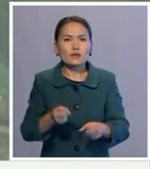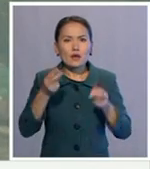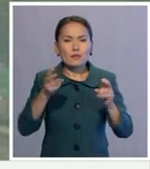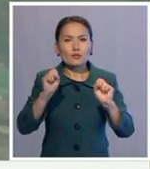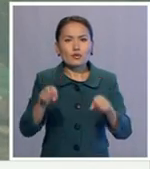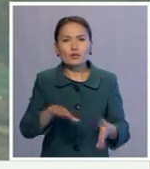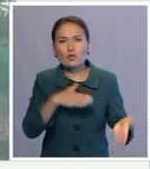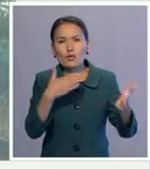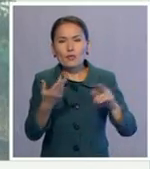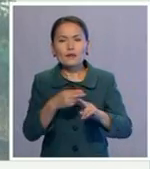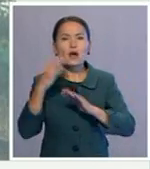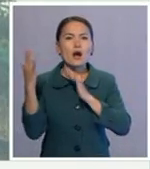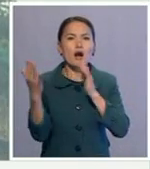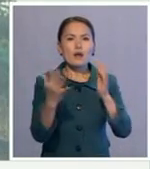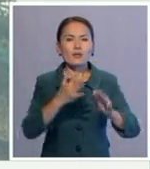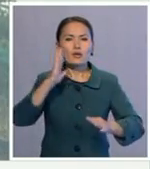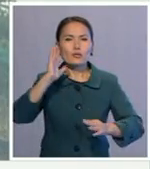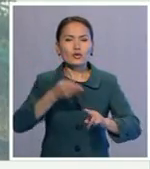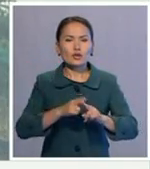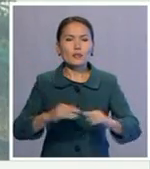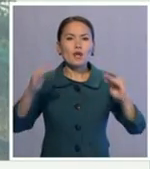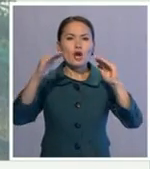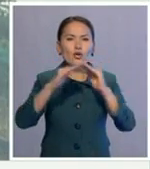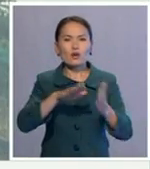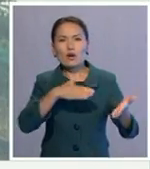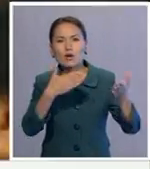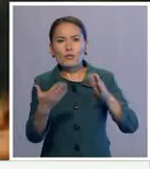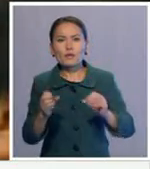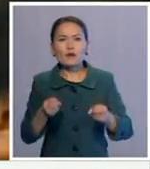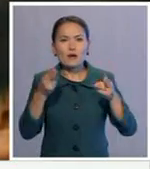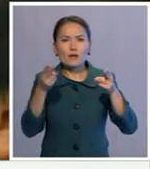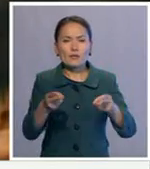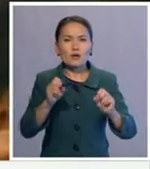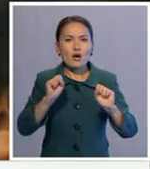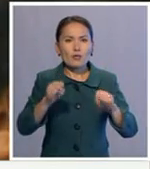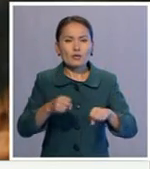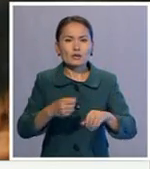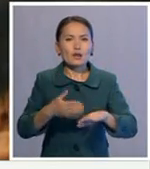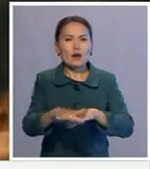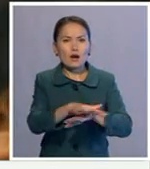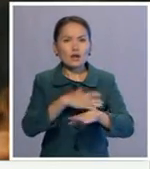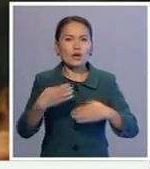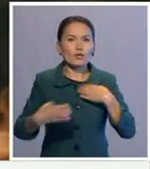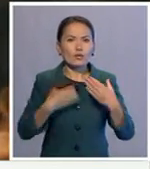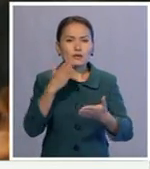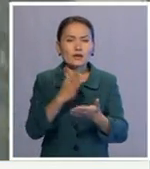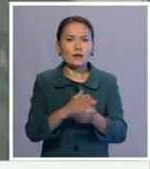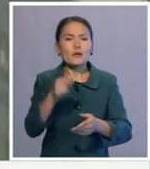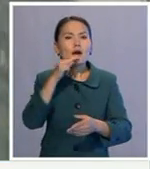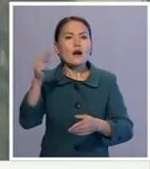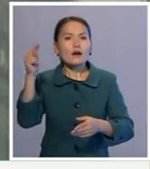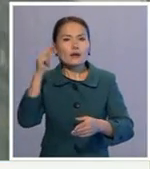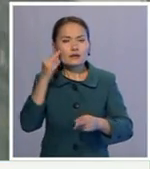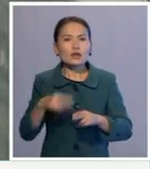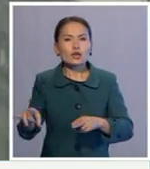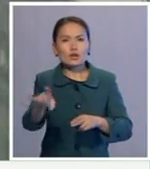ойынша Бейжіңде алапат дауыл тұратын болса, бұл үй таумен бірге жерге құлап тұрғындарға залал келтіруі мүмкін. Дегенмен кейбір қытайлықтар Цянның идеясын